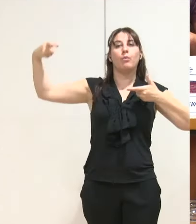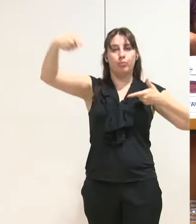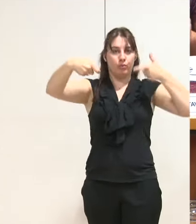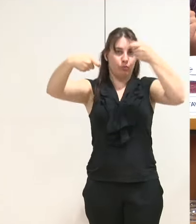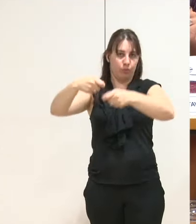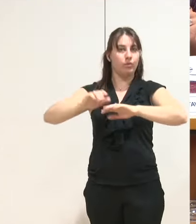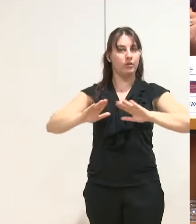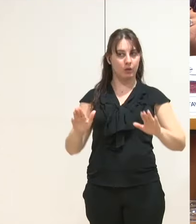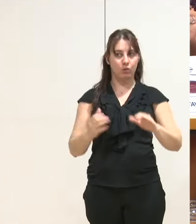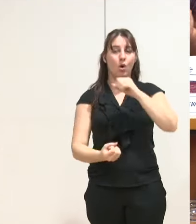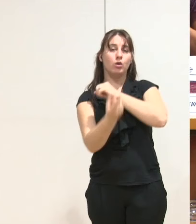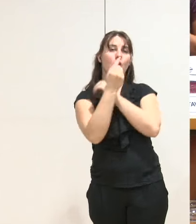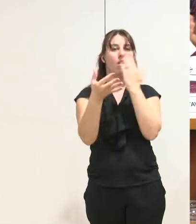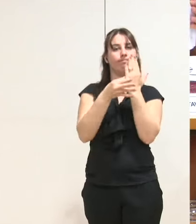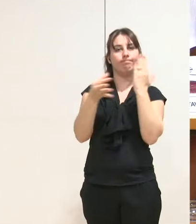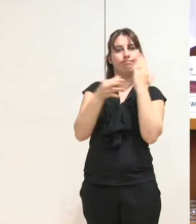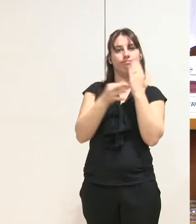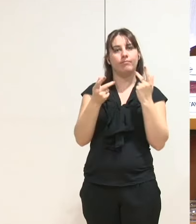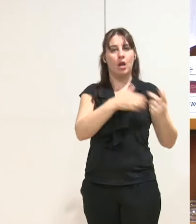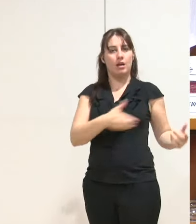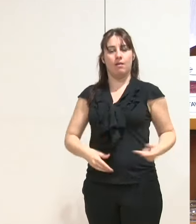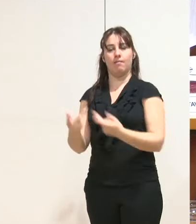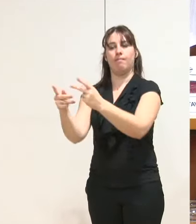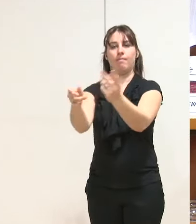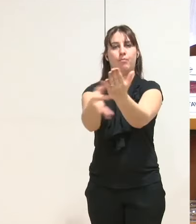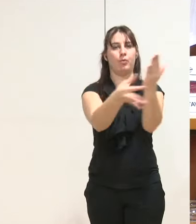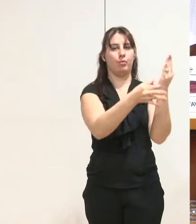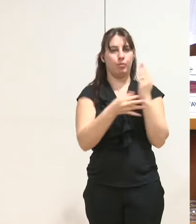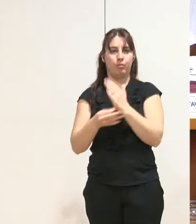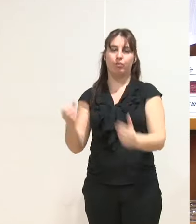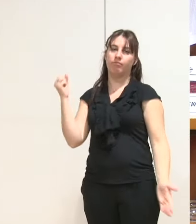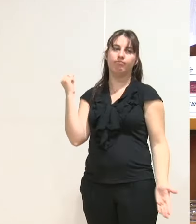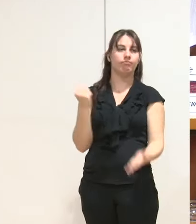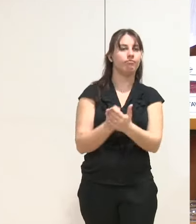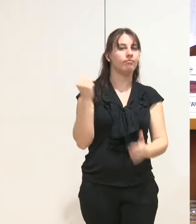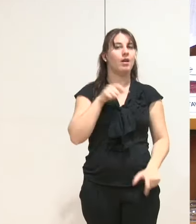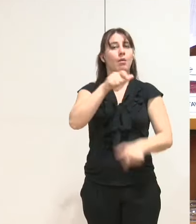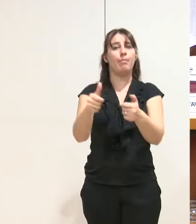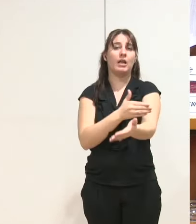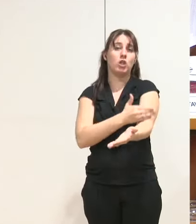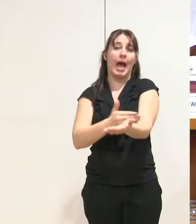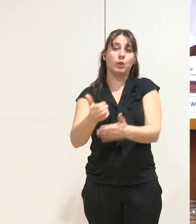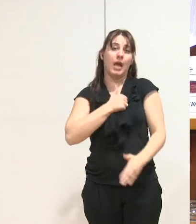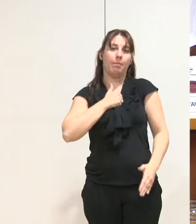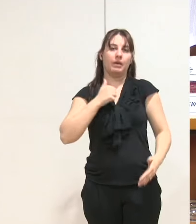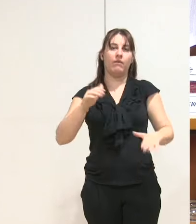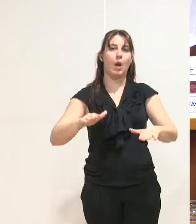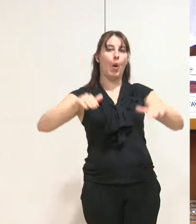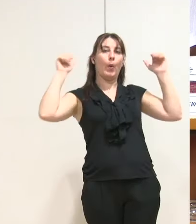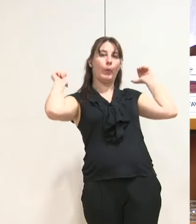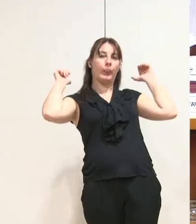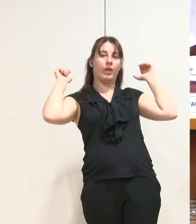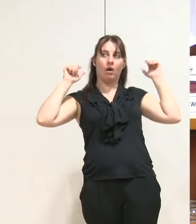la seule souscription des collectivités locales à cette recapitalisation acte la sortie des actionnaires privés de la structure et